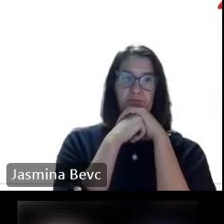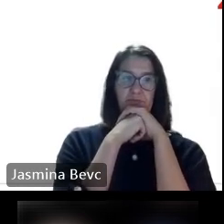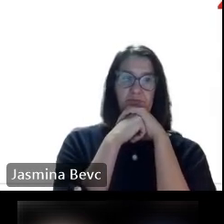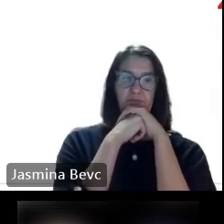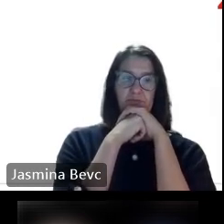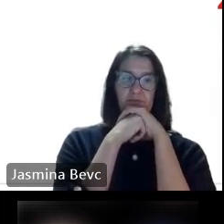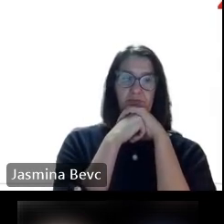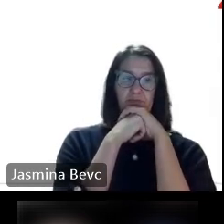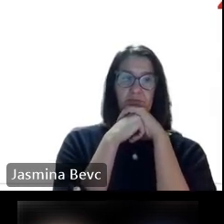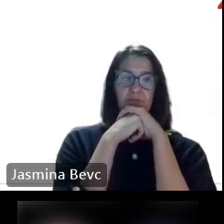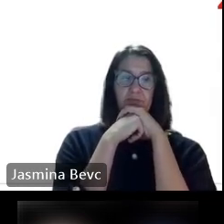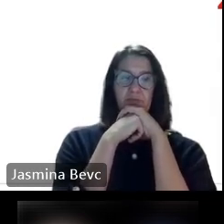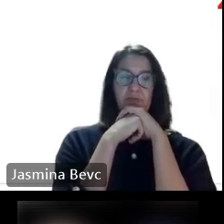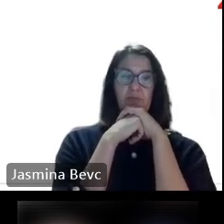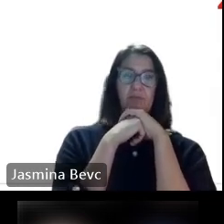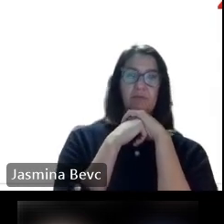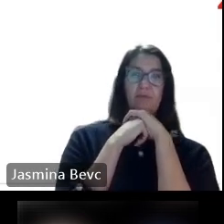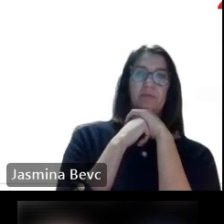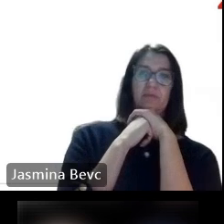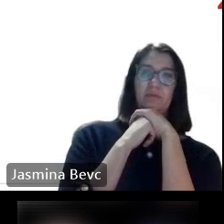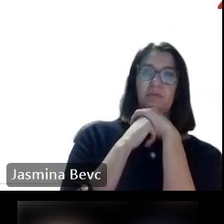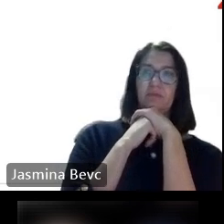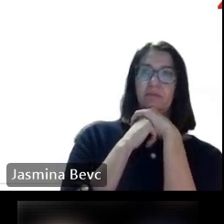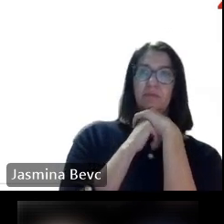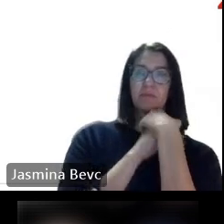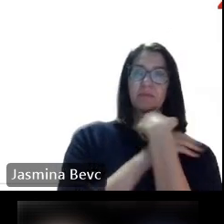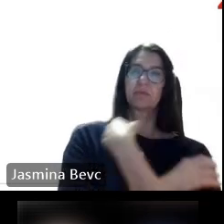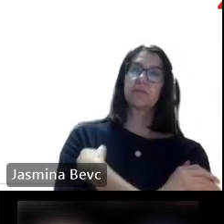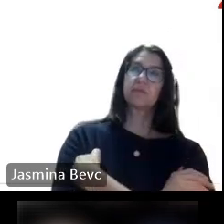Pri visokotemperaturnih ogrevalnih sistemov